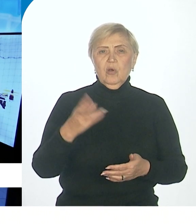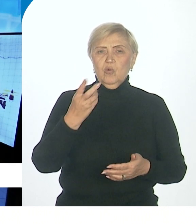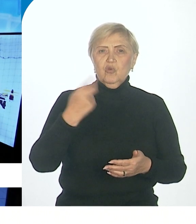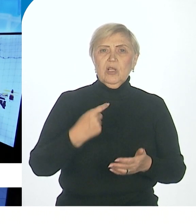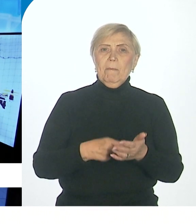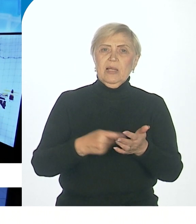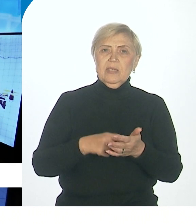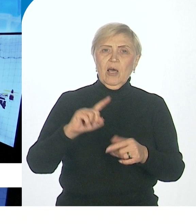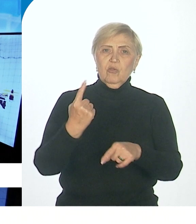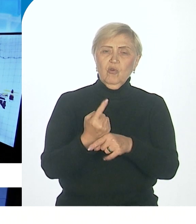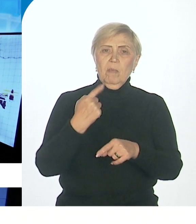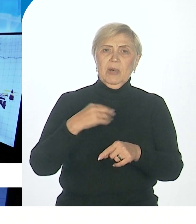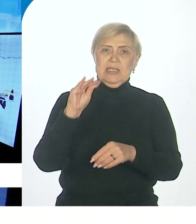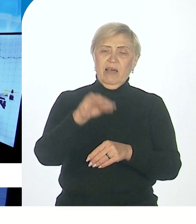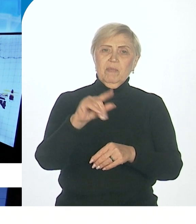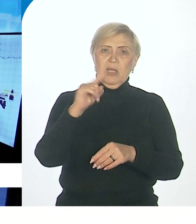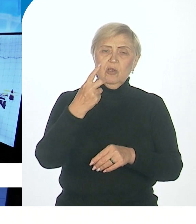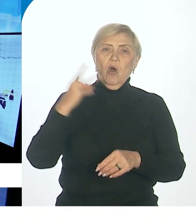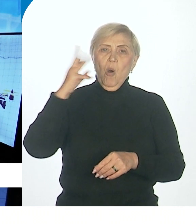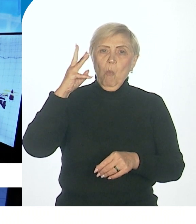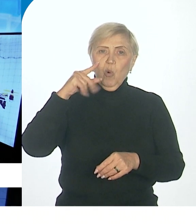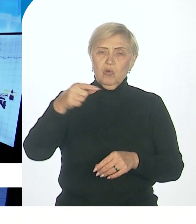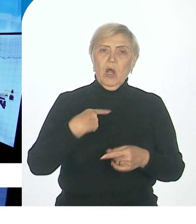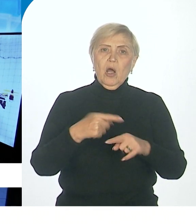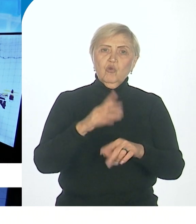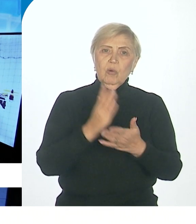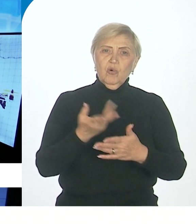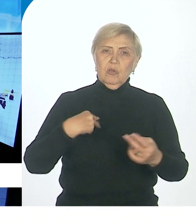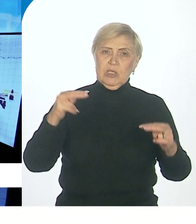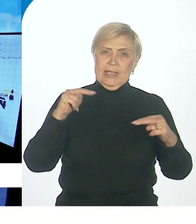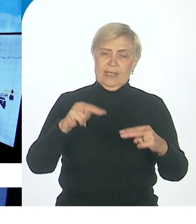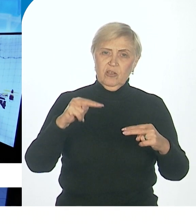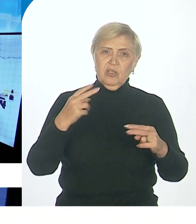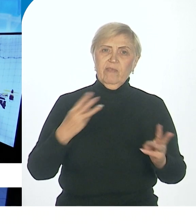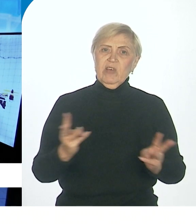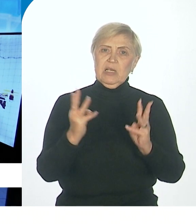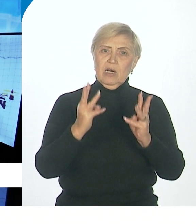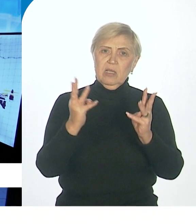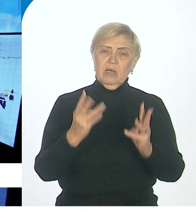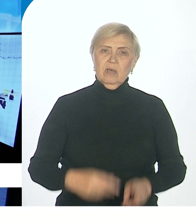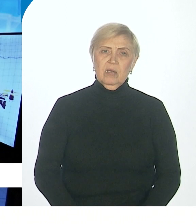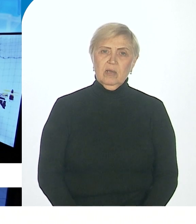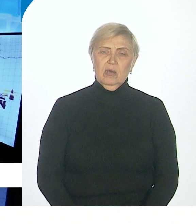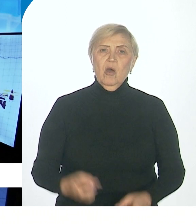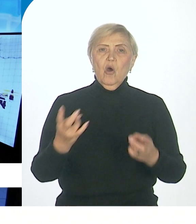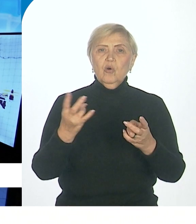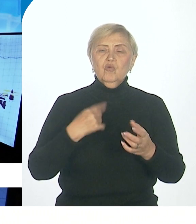проанализировать одно, мы ставим один модуль, ага. Который будет отслеживать, допустим, возгорание.